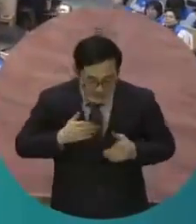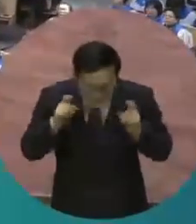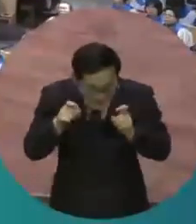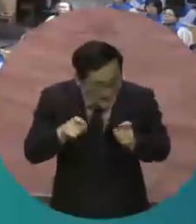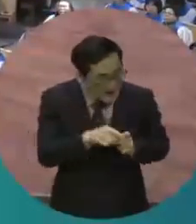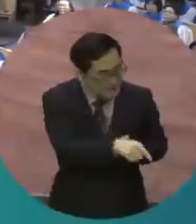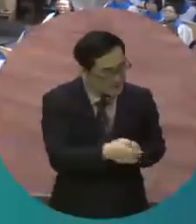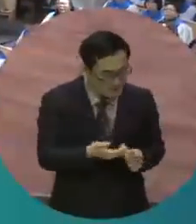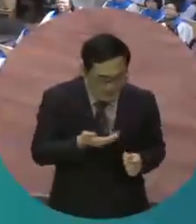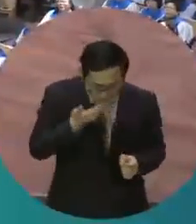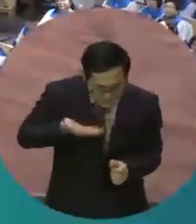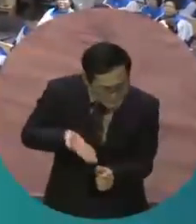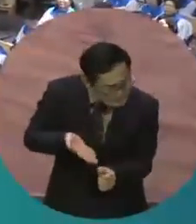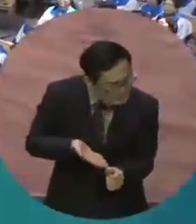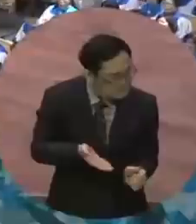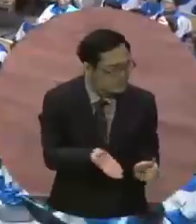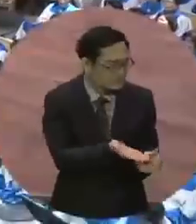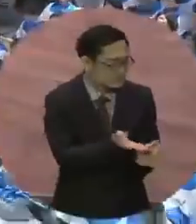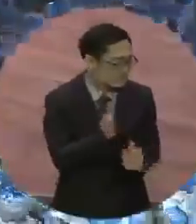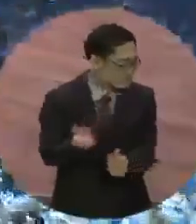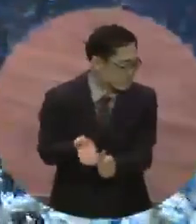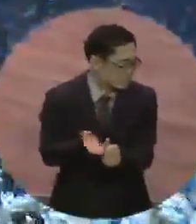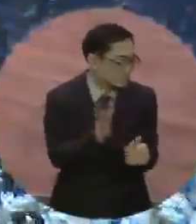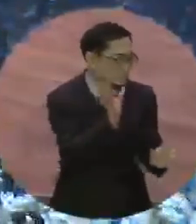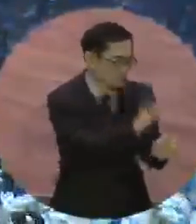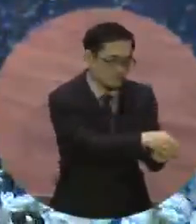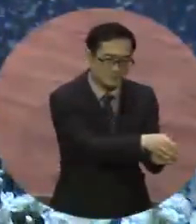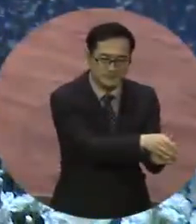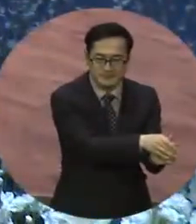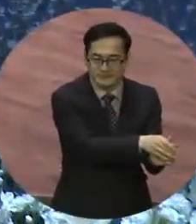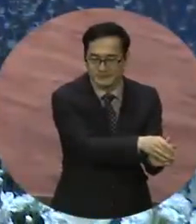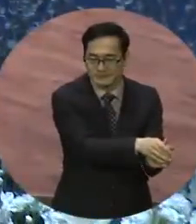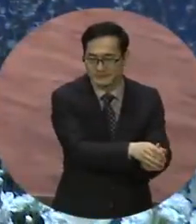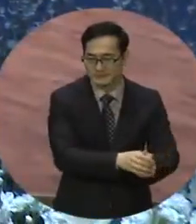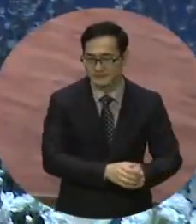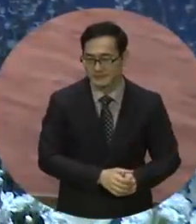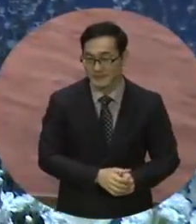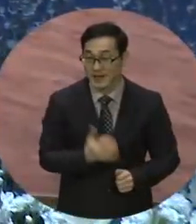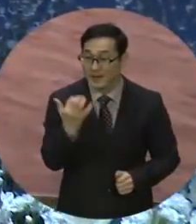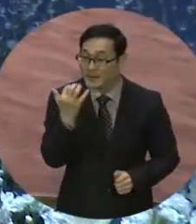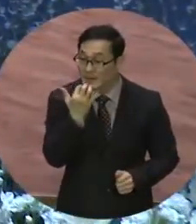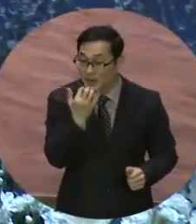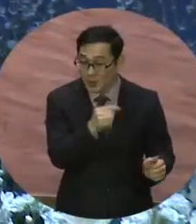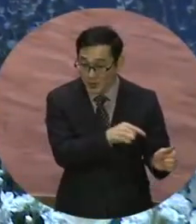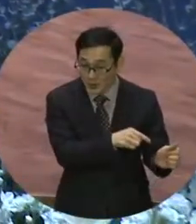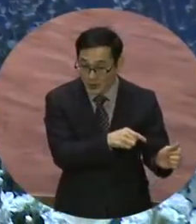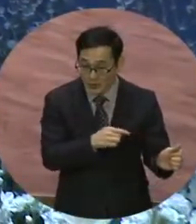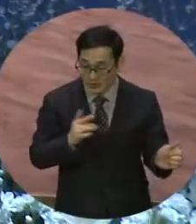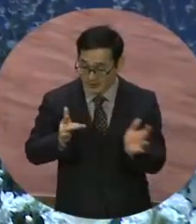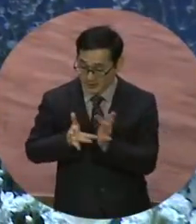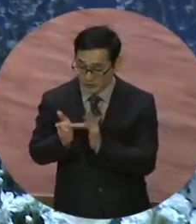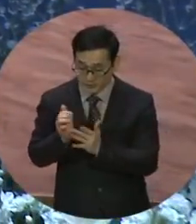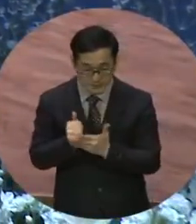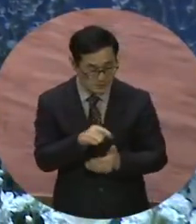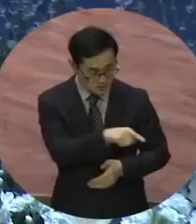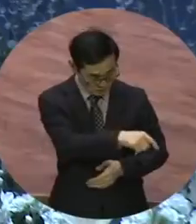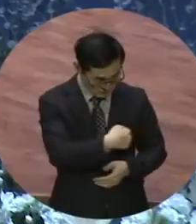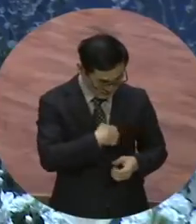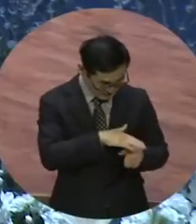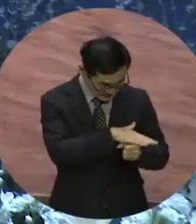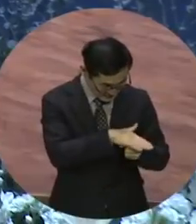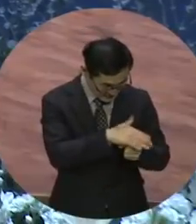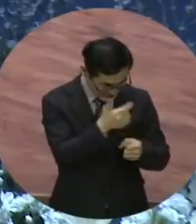양을 먹이라. 자, 주님은 베드로에게 너가 나를 사랑하느냐라는 이